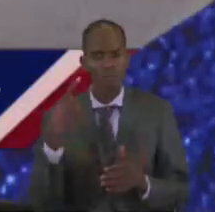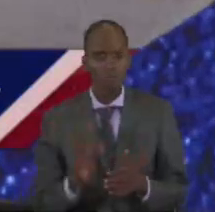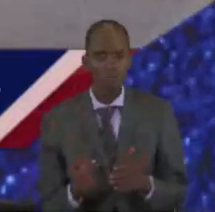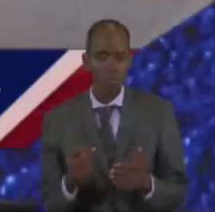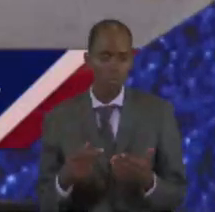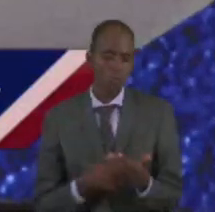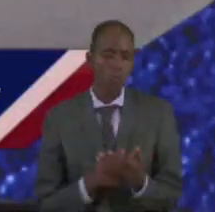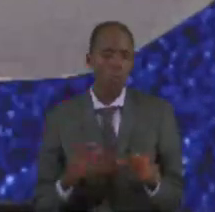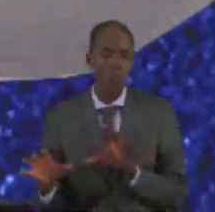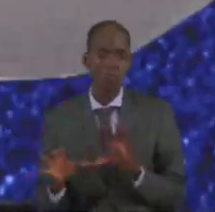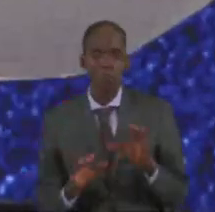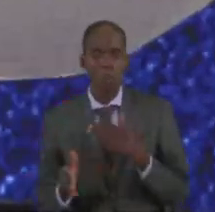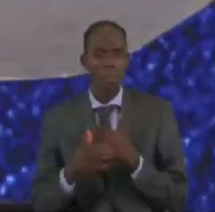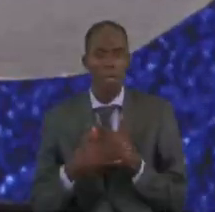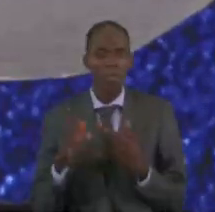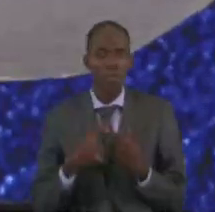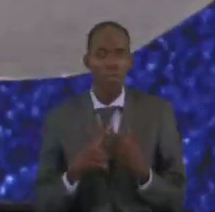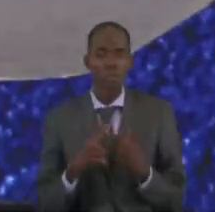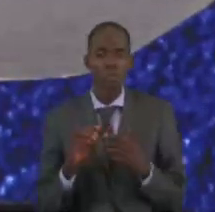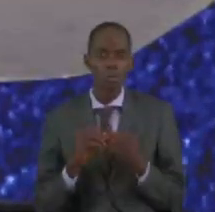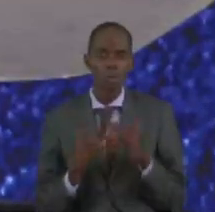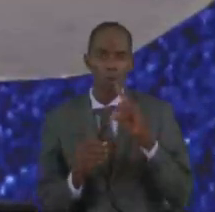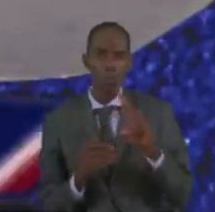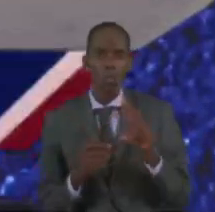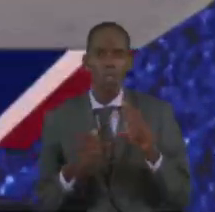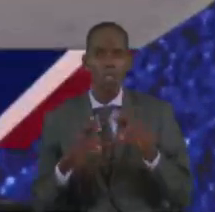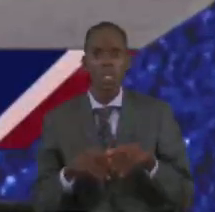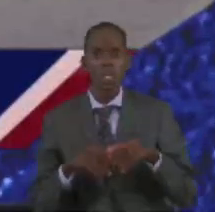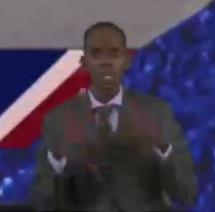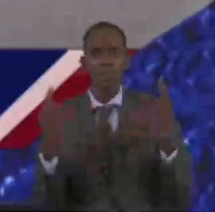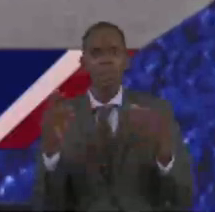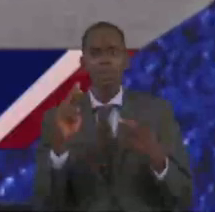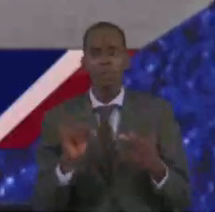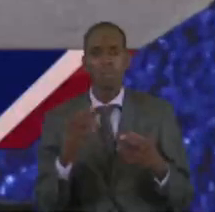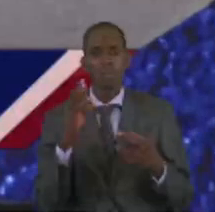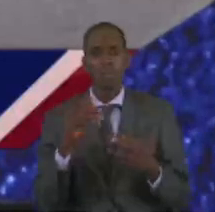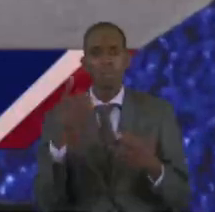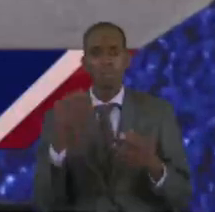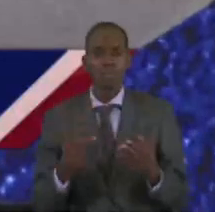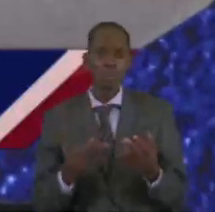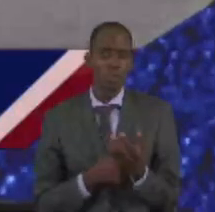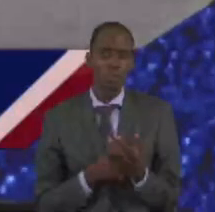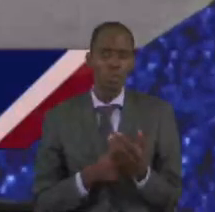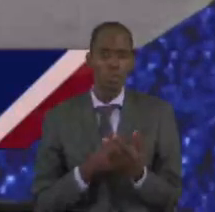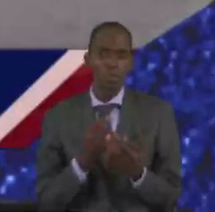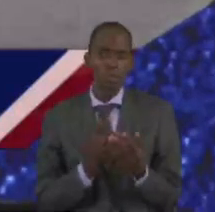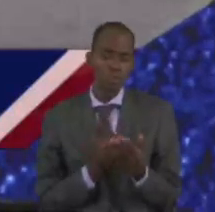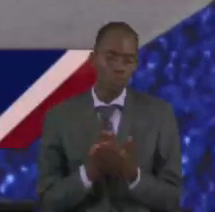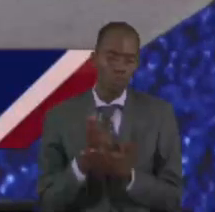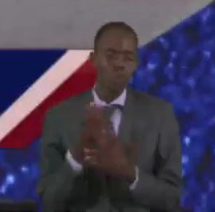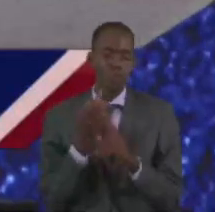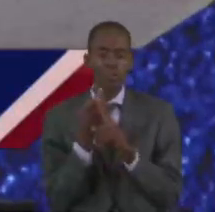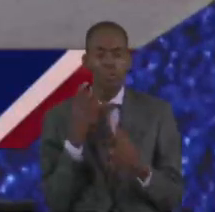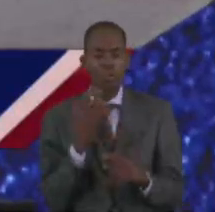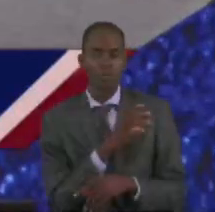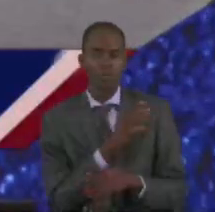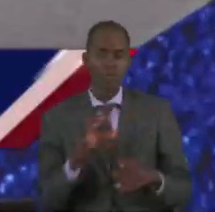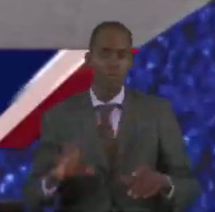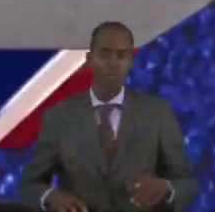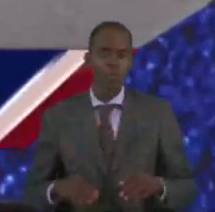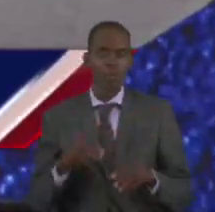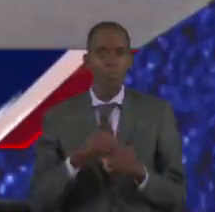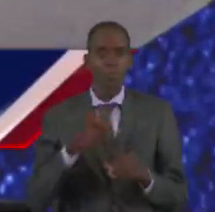que l'évangile fait. Voilà la première partie. La révélation de l'évangile, la vérité venant